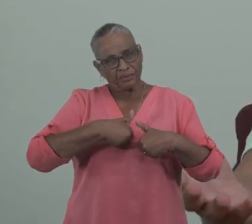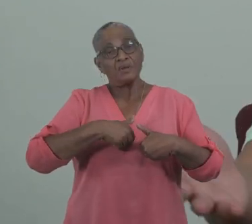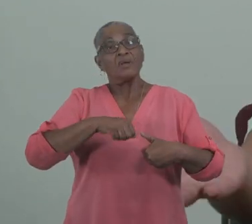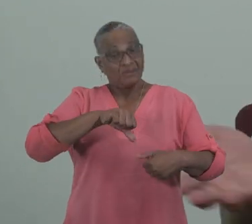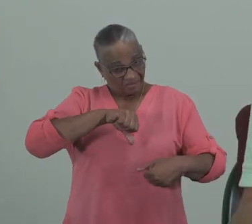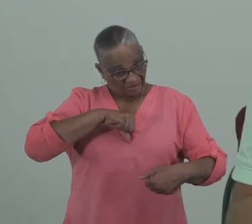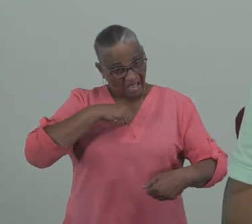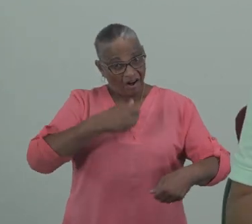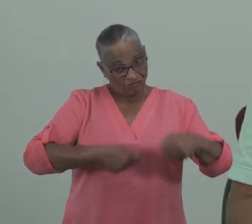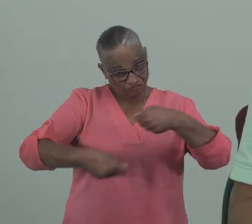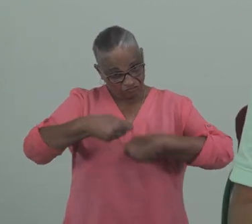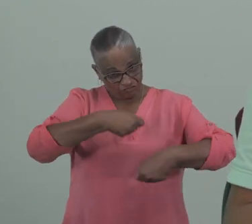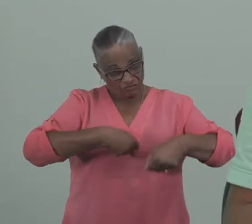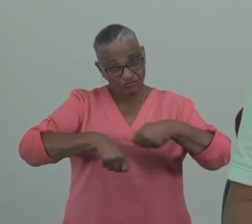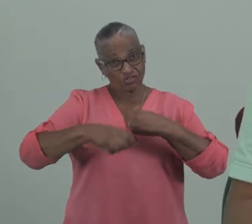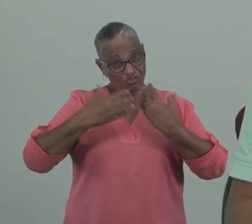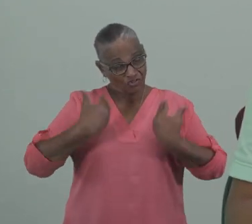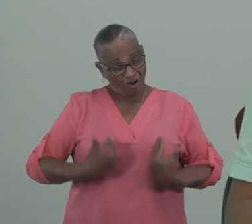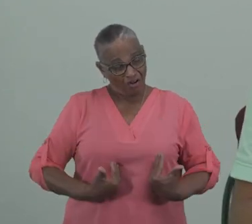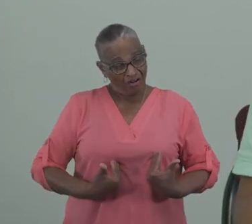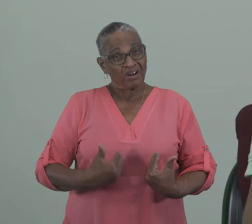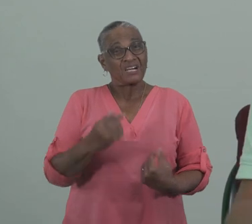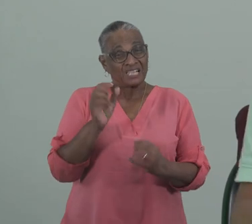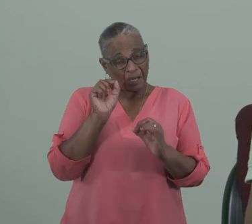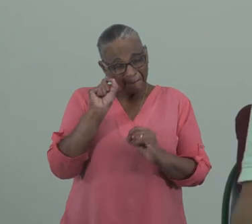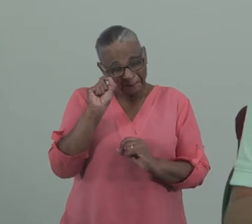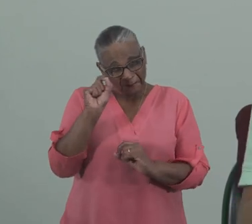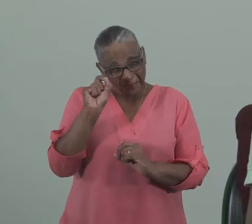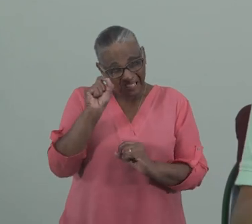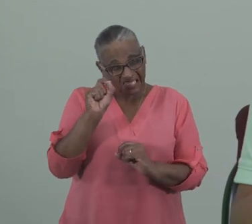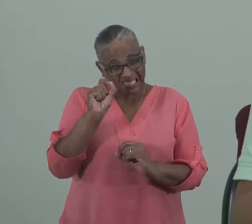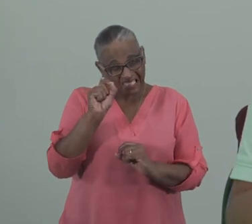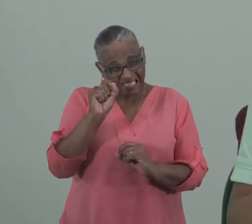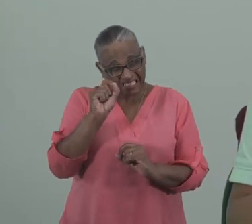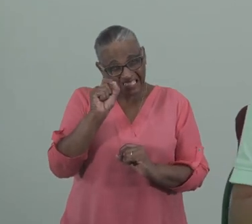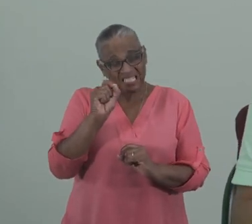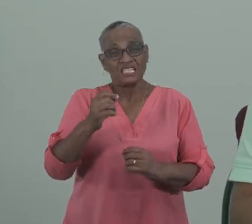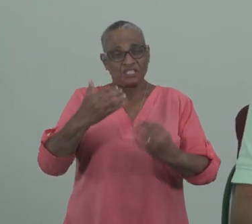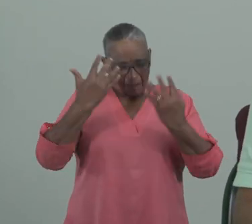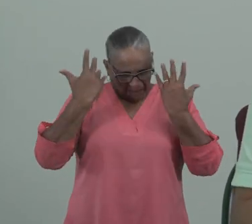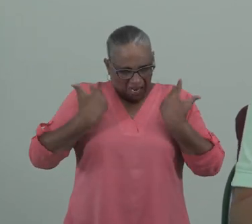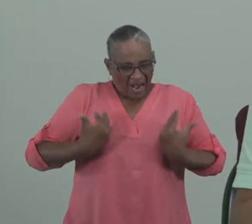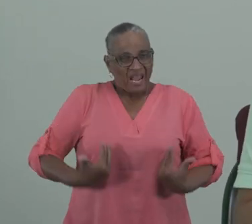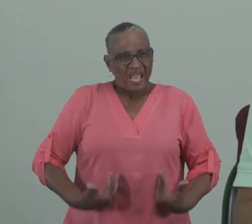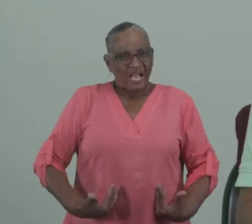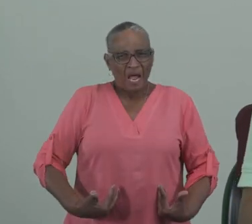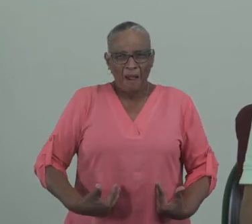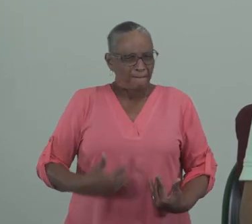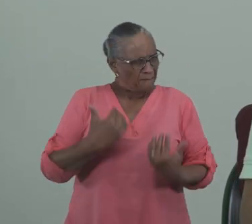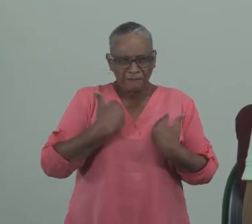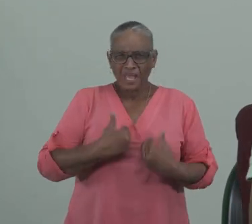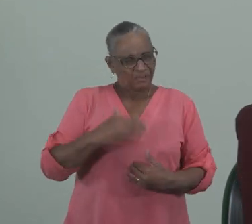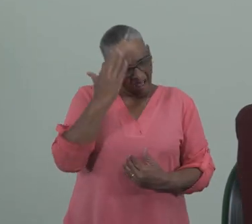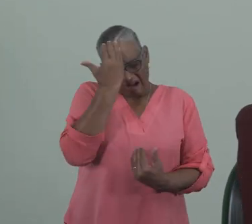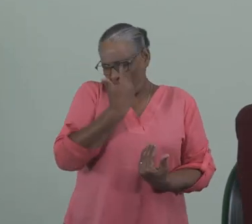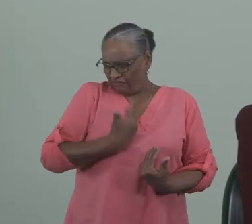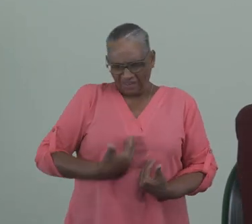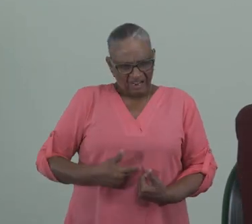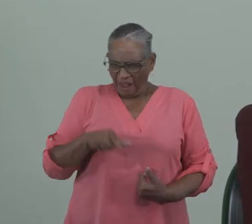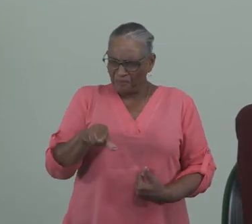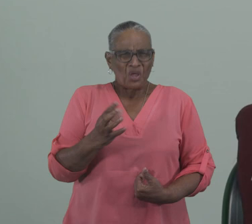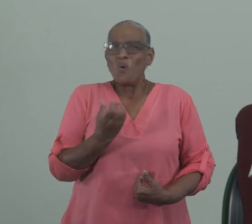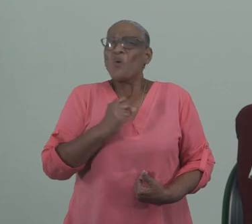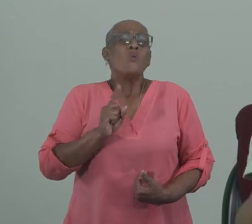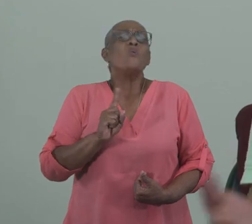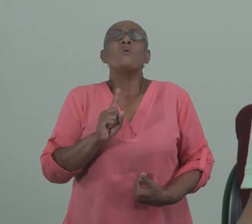moet je je lichaam onderhouden? Want eigenlijk is dat de kern van de zaak, zei de Medejas. Want ik wil eigenlijk juist dat mensen geen beroerte